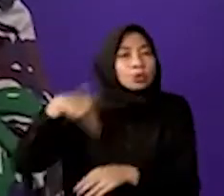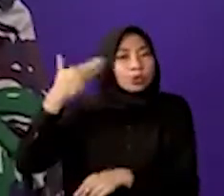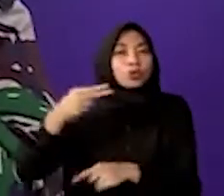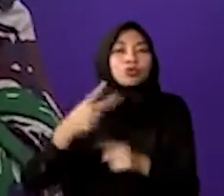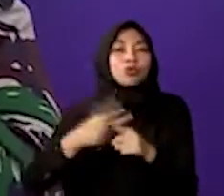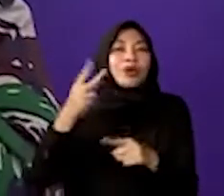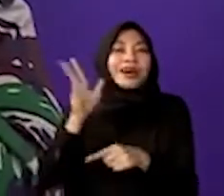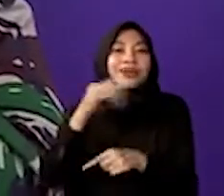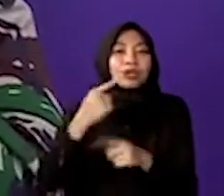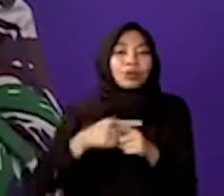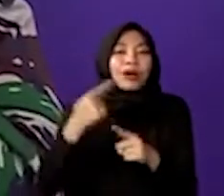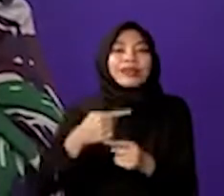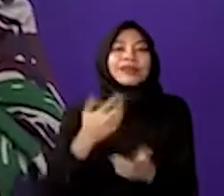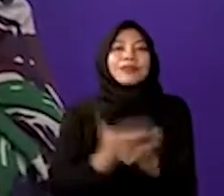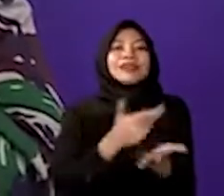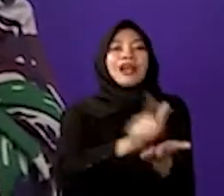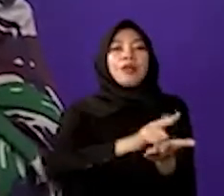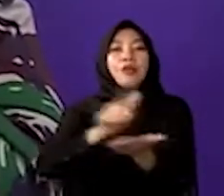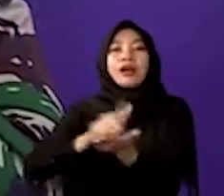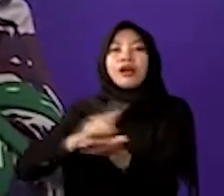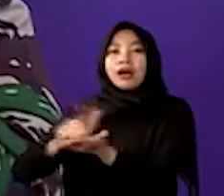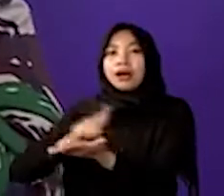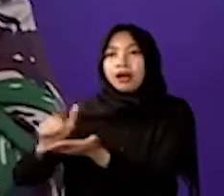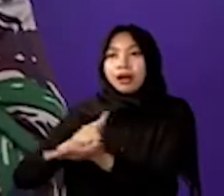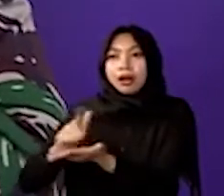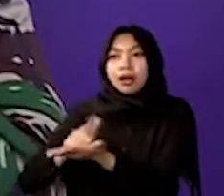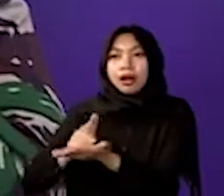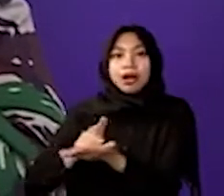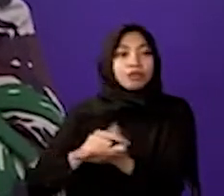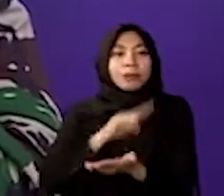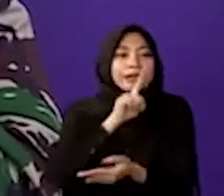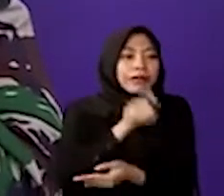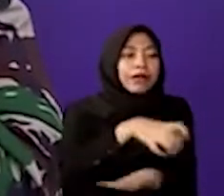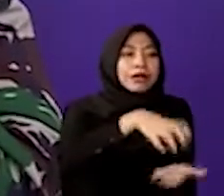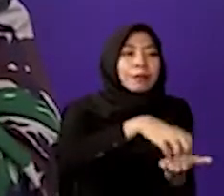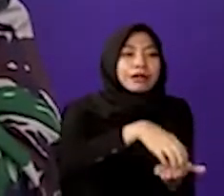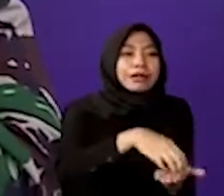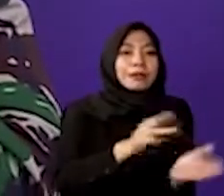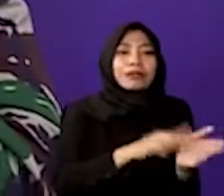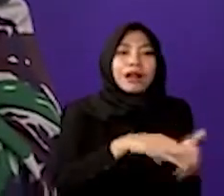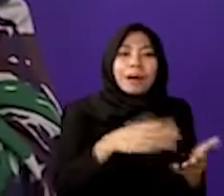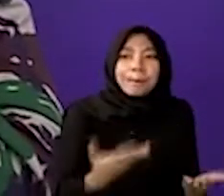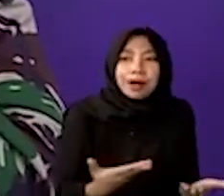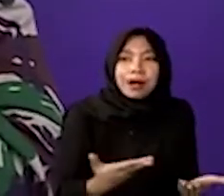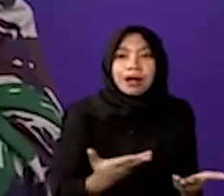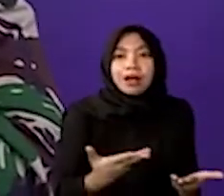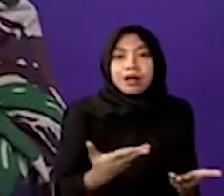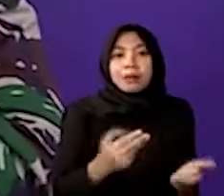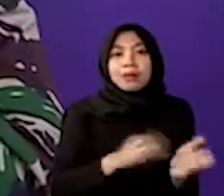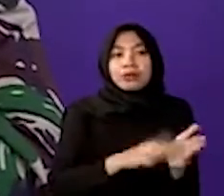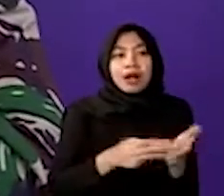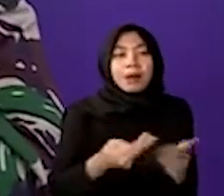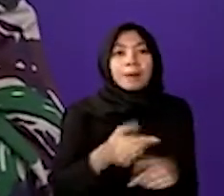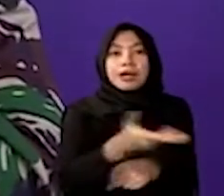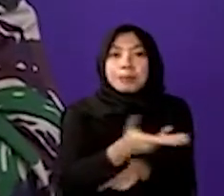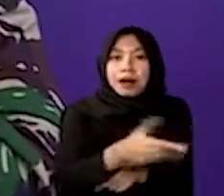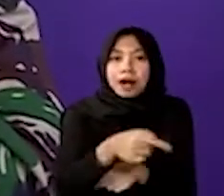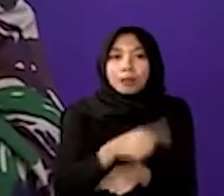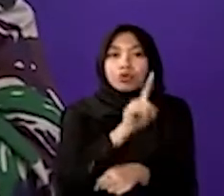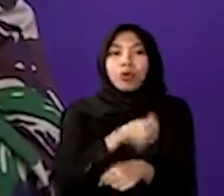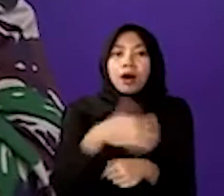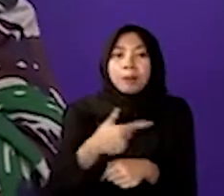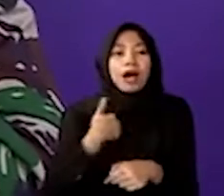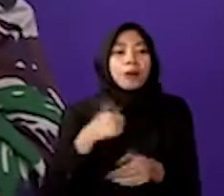du hari sekali dalam rangka siapa apa yang ada masalah di mana Terus apa yang dari pusat Kami